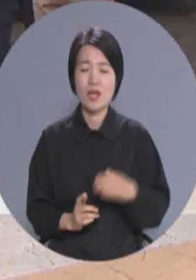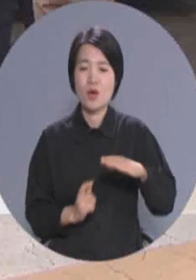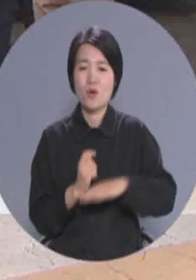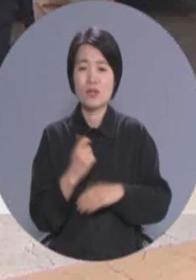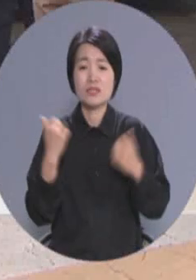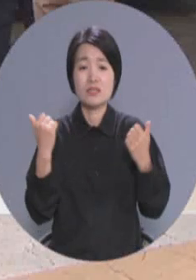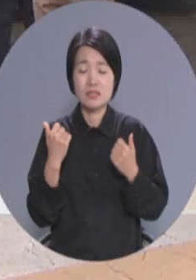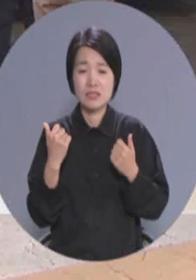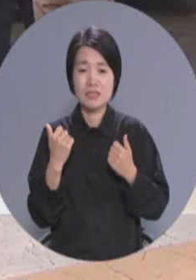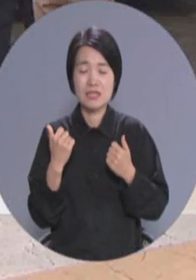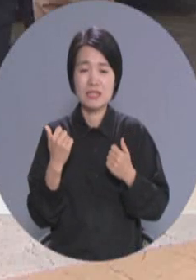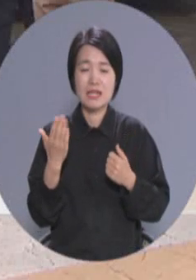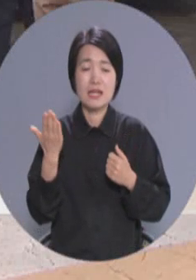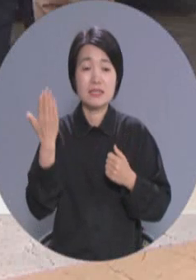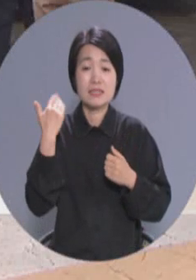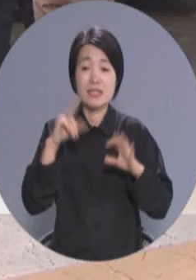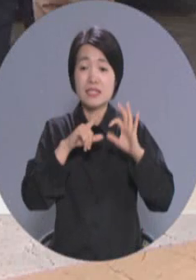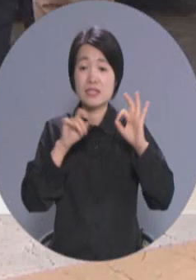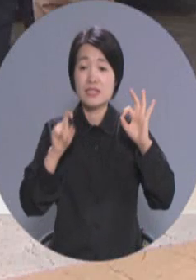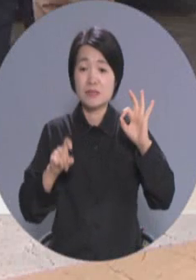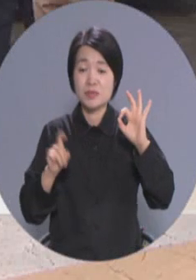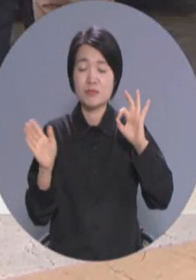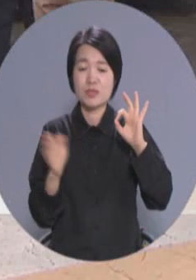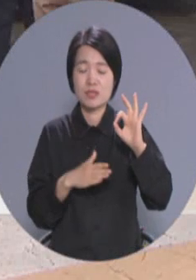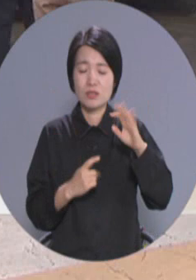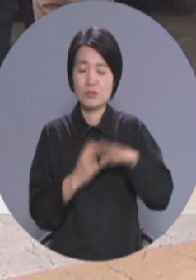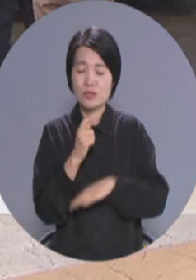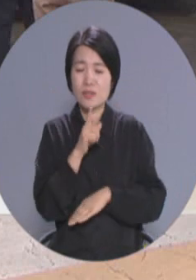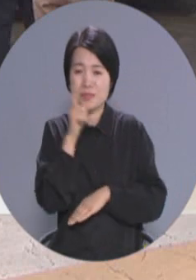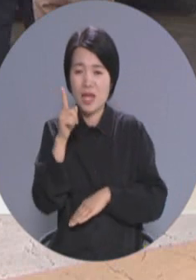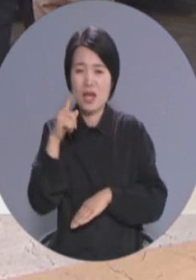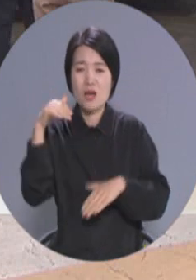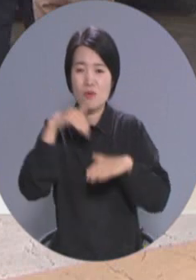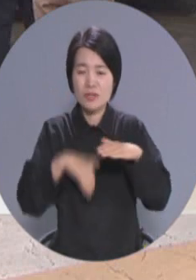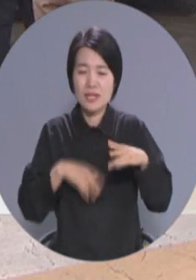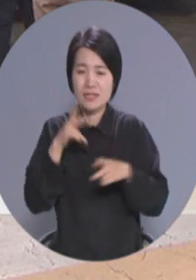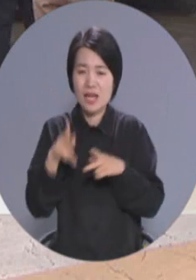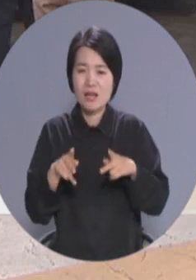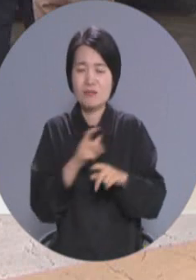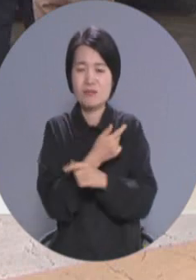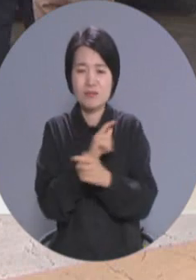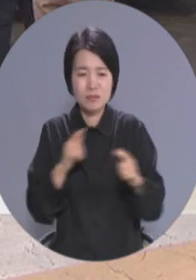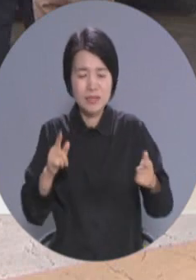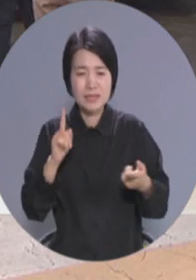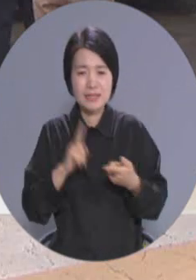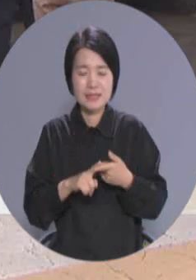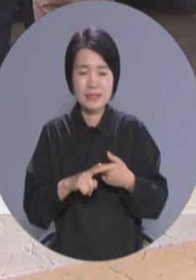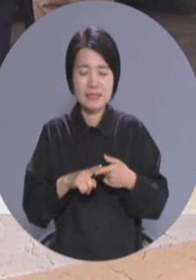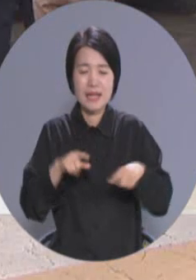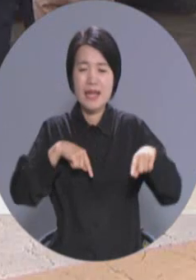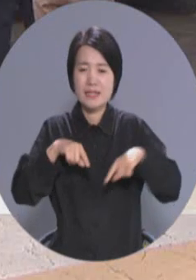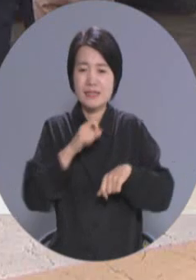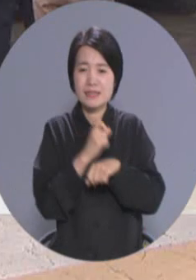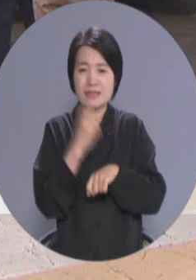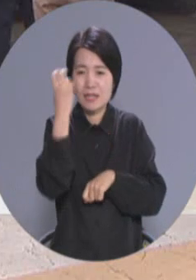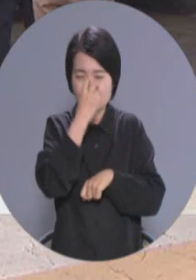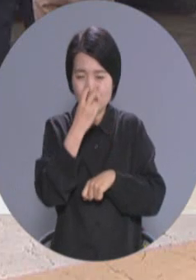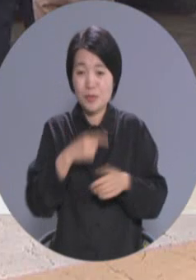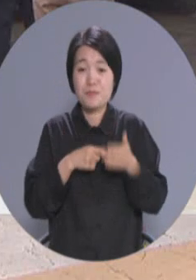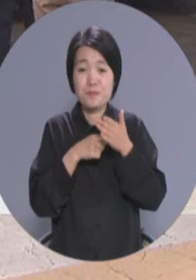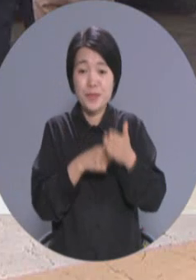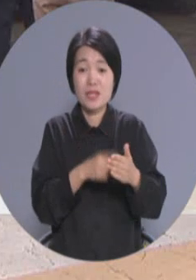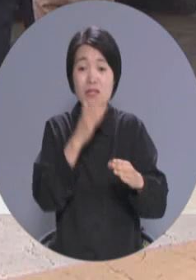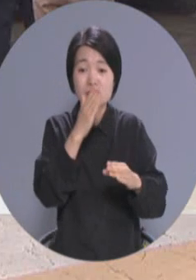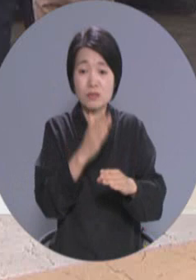고흥군 의회가 지난 10일부터 지난해 고흥군이 발주한 공사와 사업을 대상으로 행정 사무조사를 실시하고